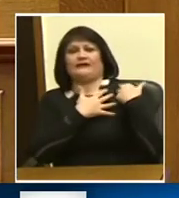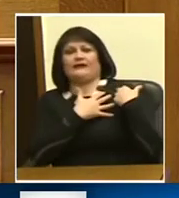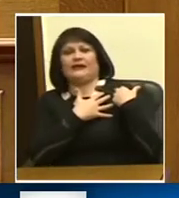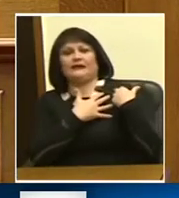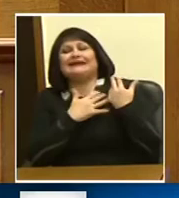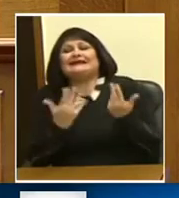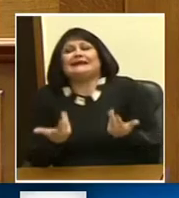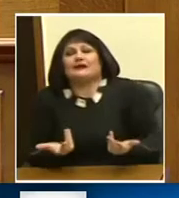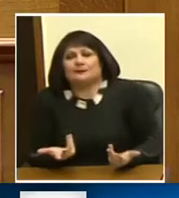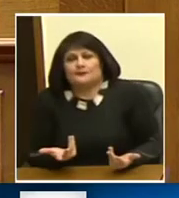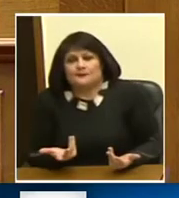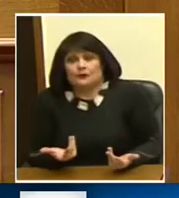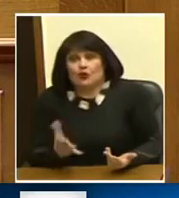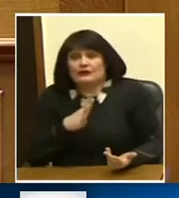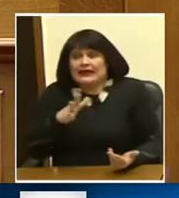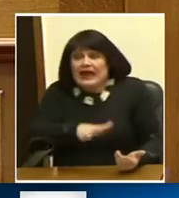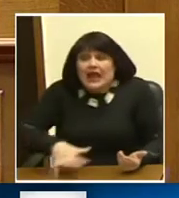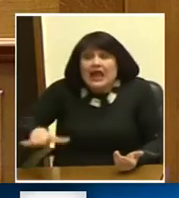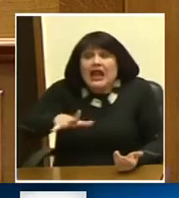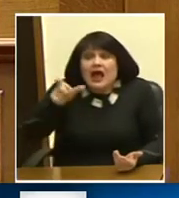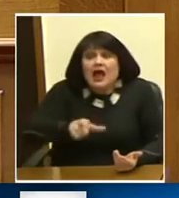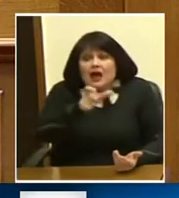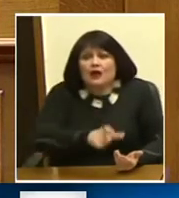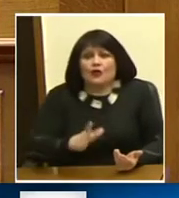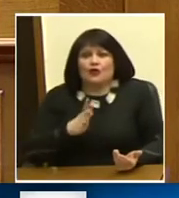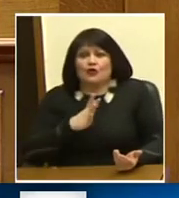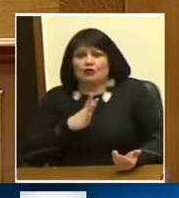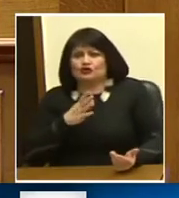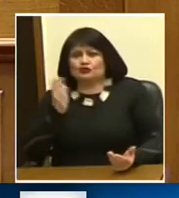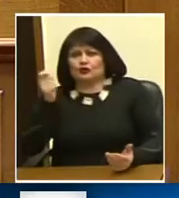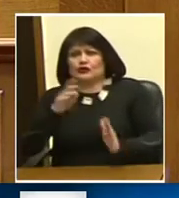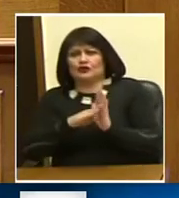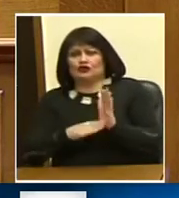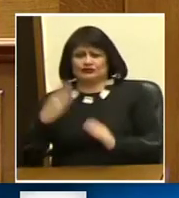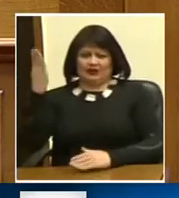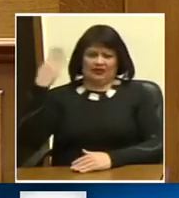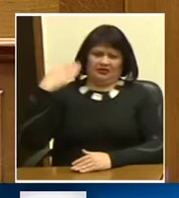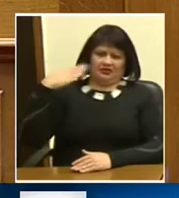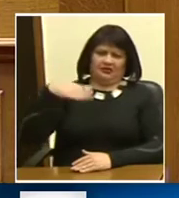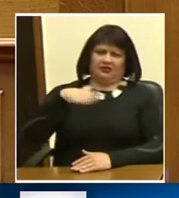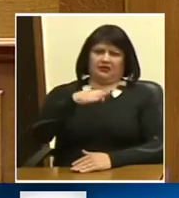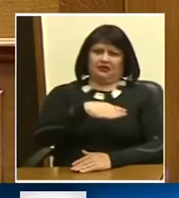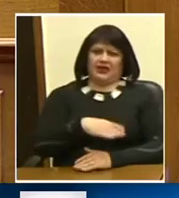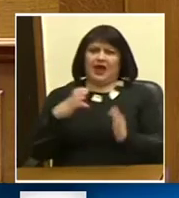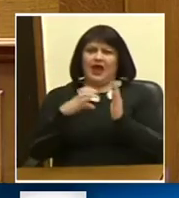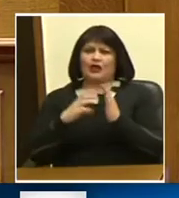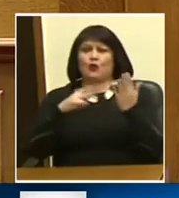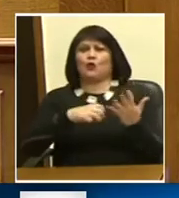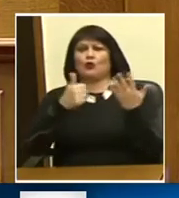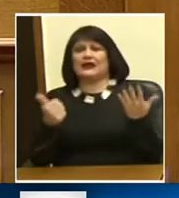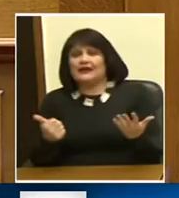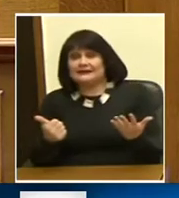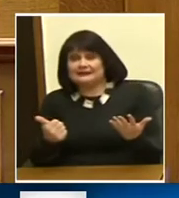ότι αυτός ο λαός απαξίωσε το πολιτικό σύστημα και εξαιτίας του άρθρου 86, άρα